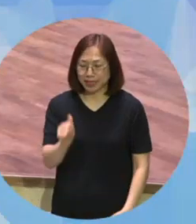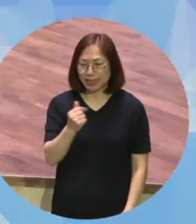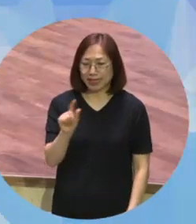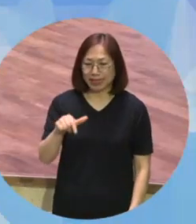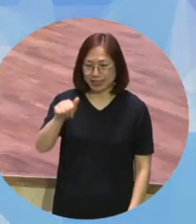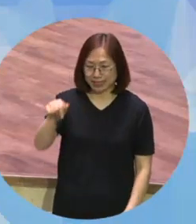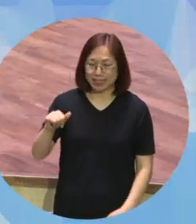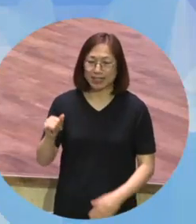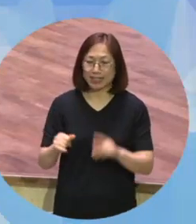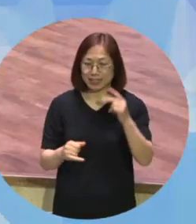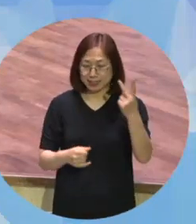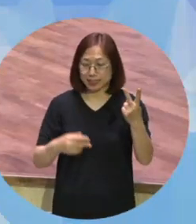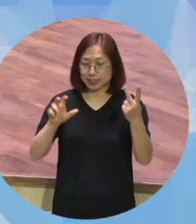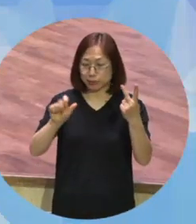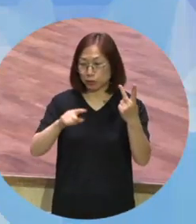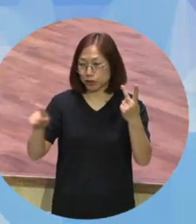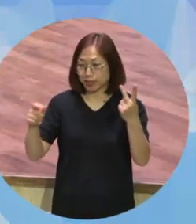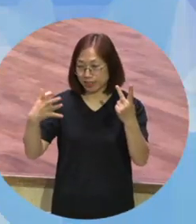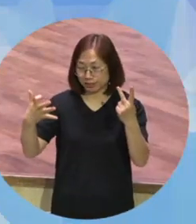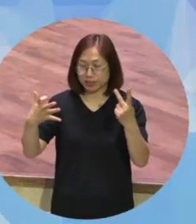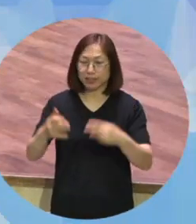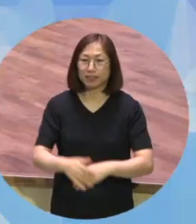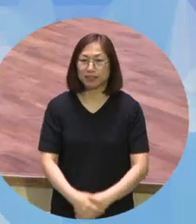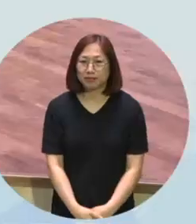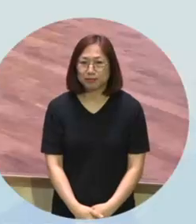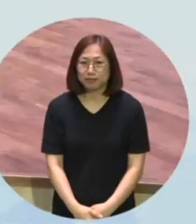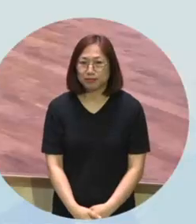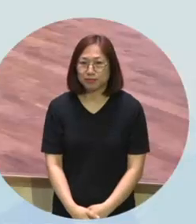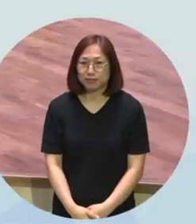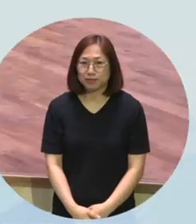학개서 2장 15절부터 19절까지입니다.